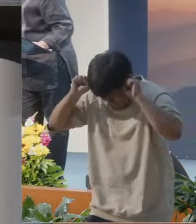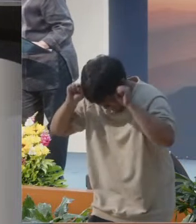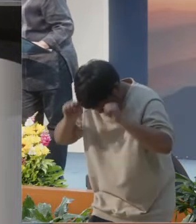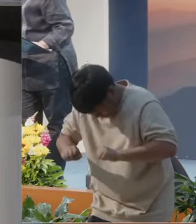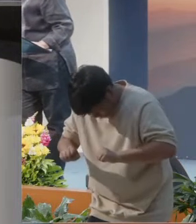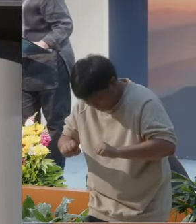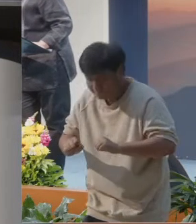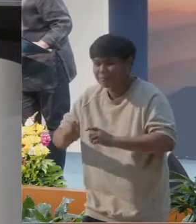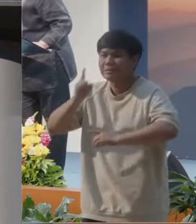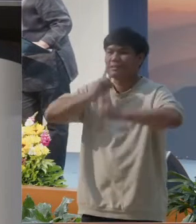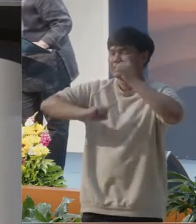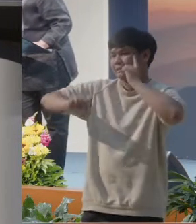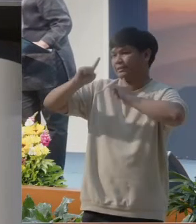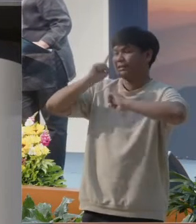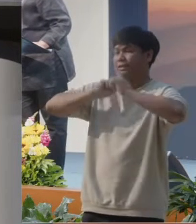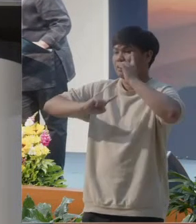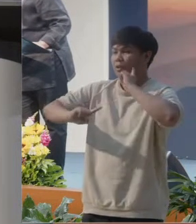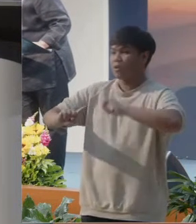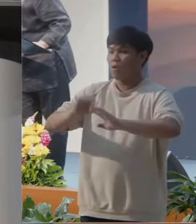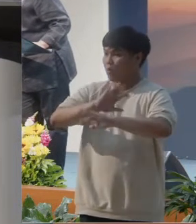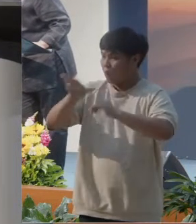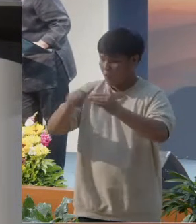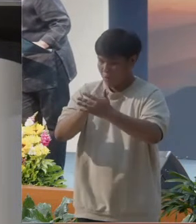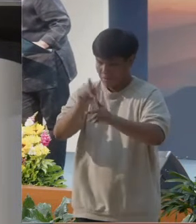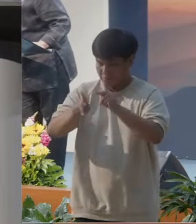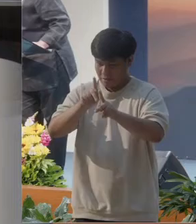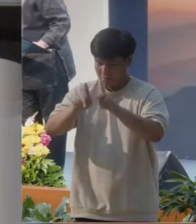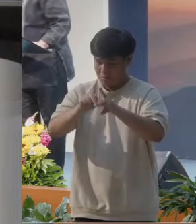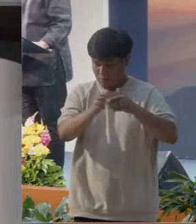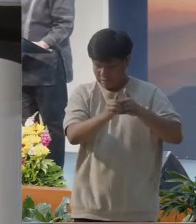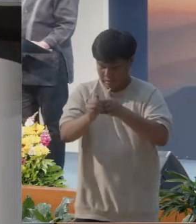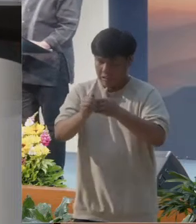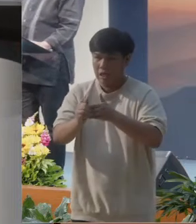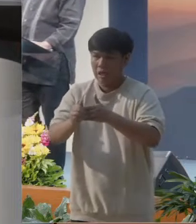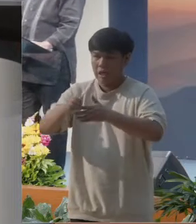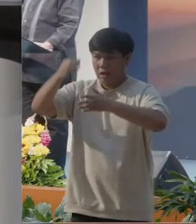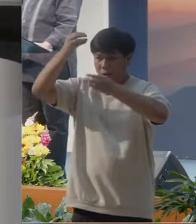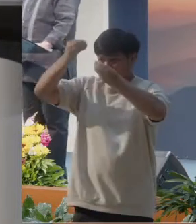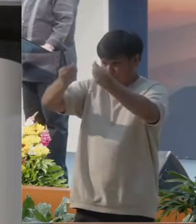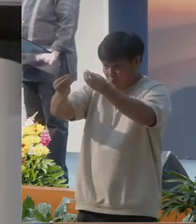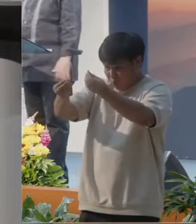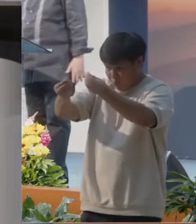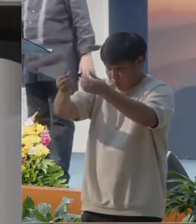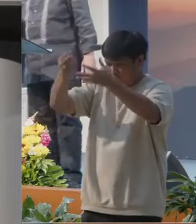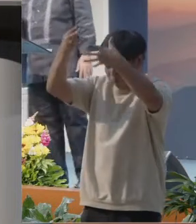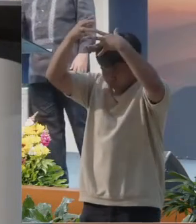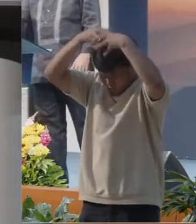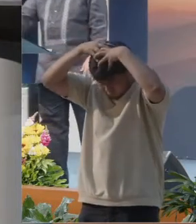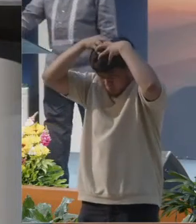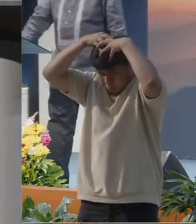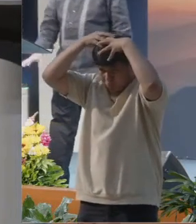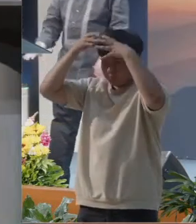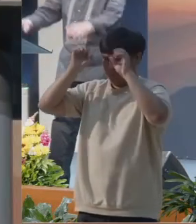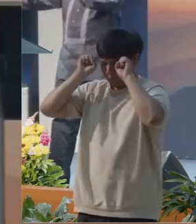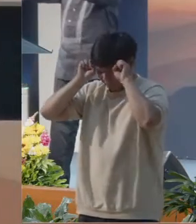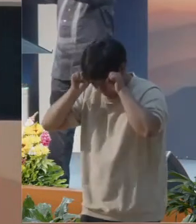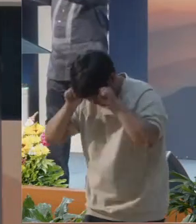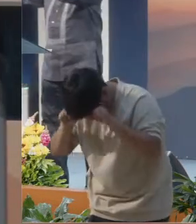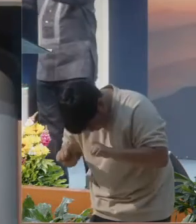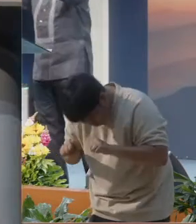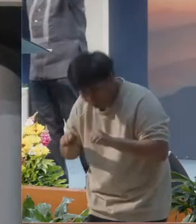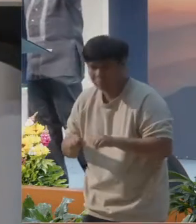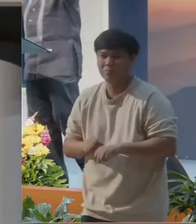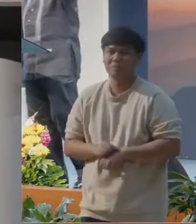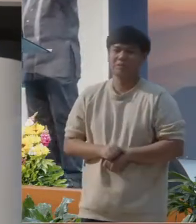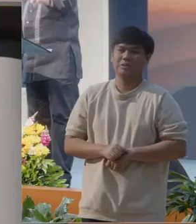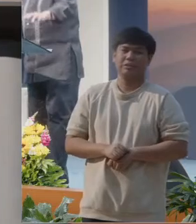the evening. And he and the elders of Israel, and they put dust on their head. Sila po ay nagpatira pa sa harap ng